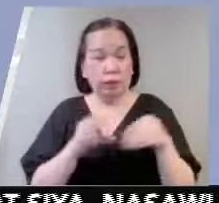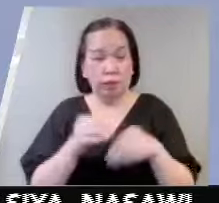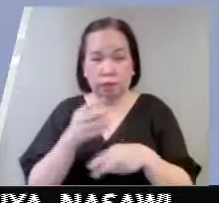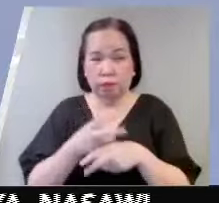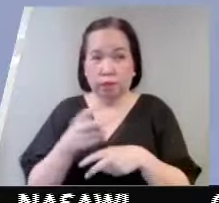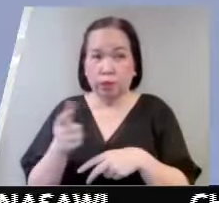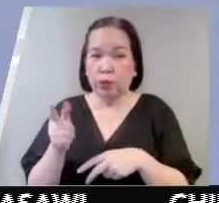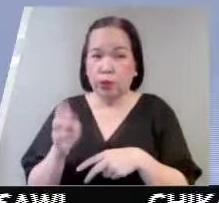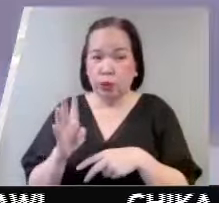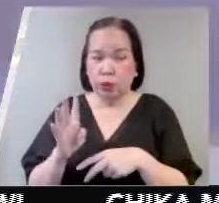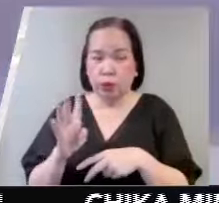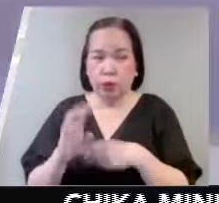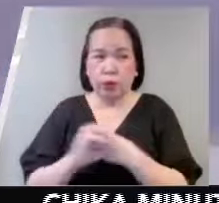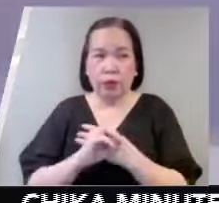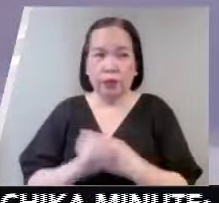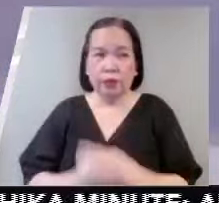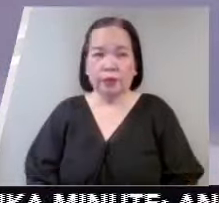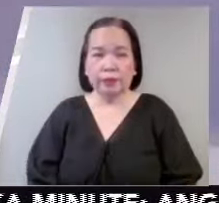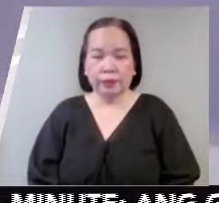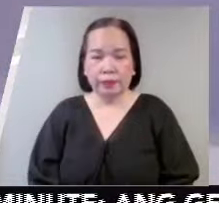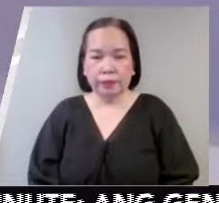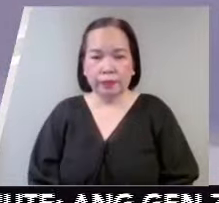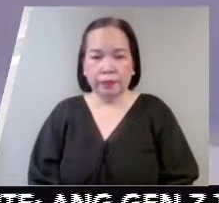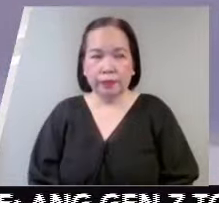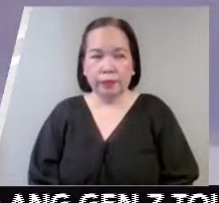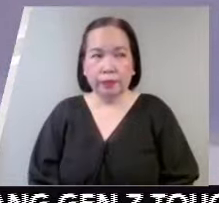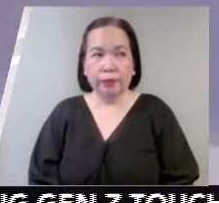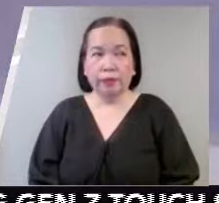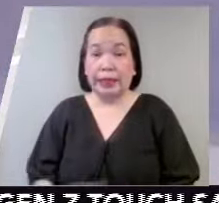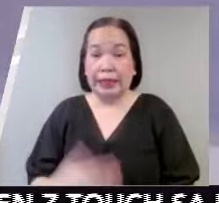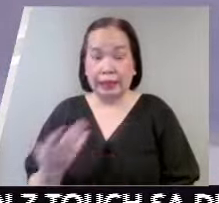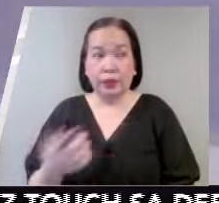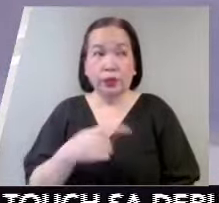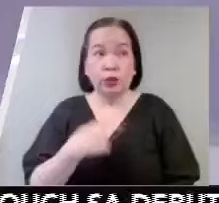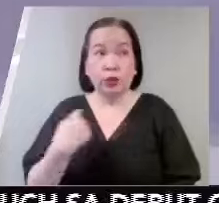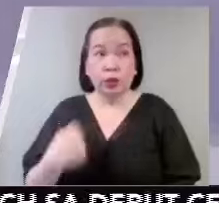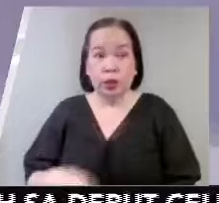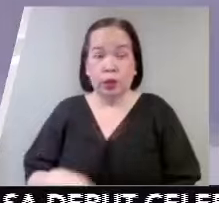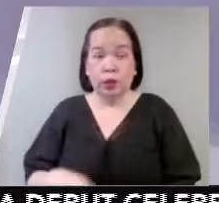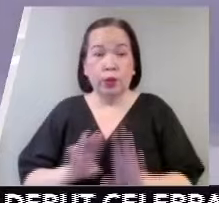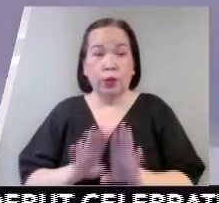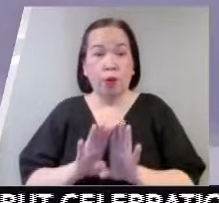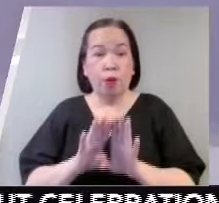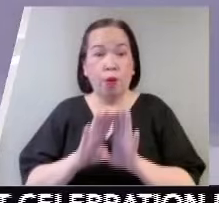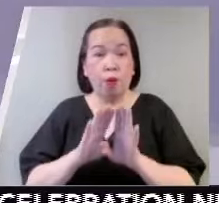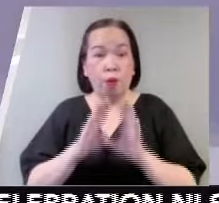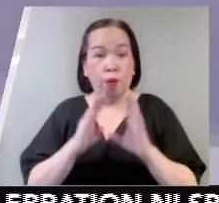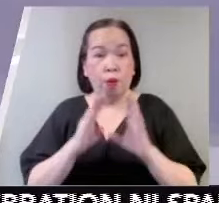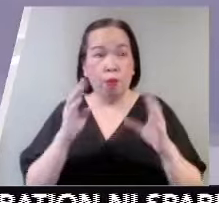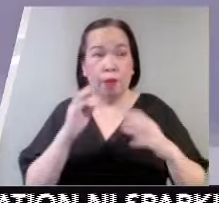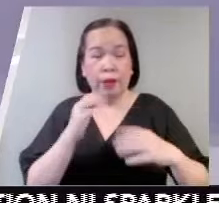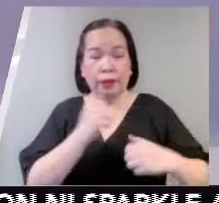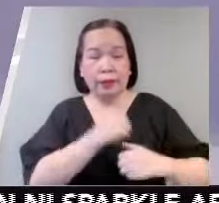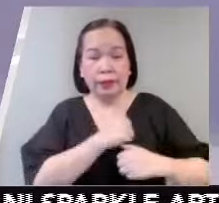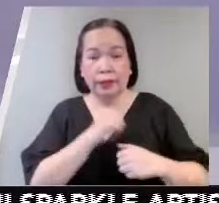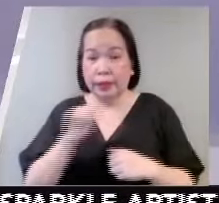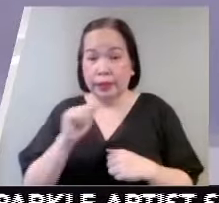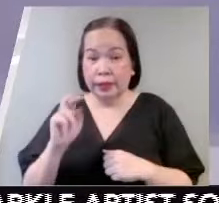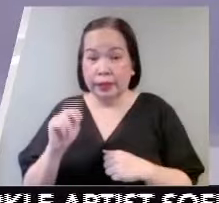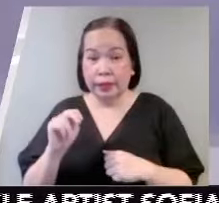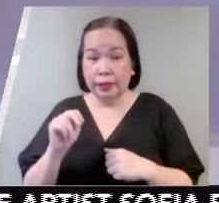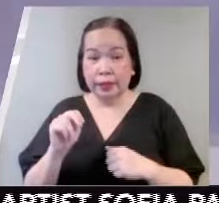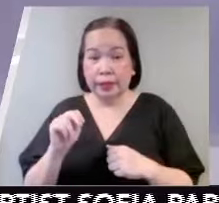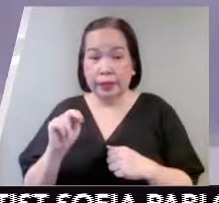24 oras. Sa China, binuksan ang kanilang navy sa publiko ang apat nilang warship. Pwedeng makita ng publiko